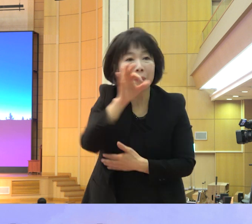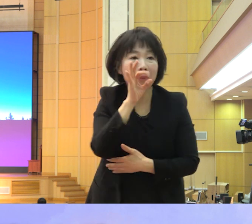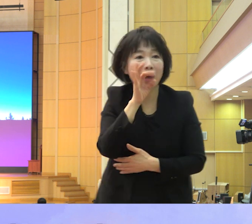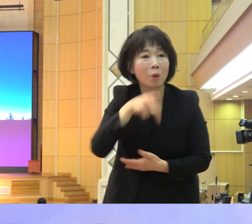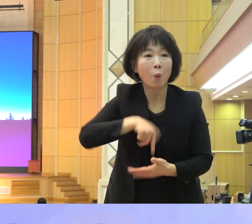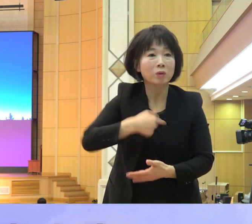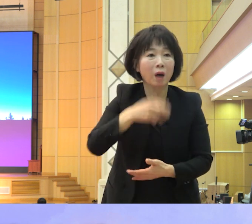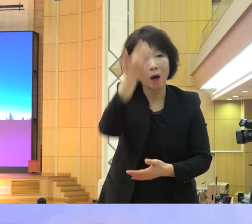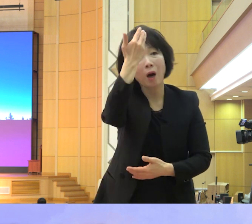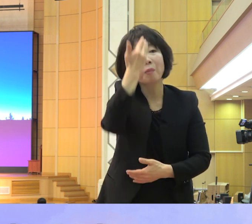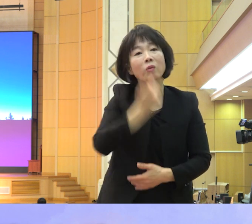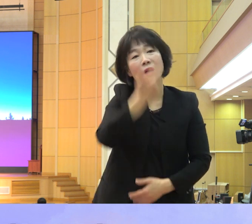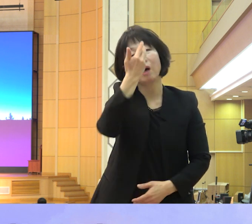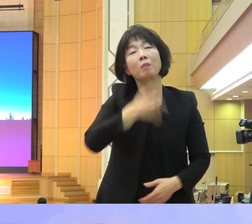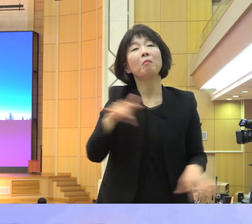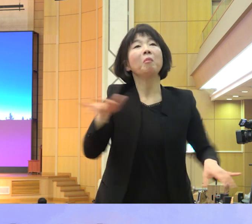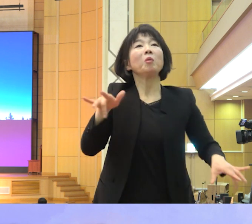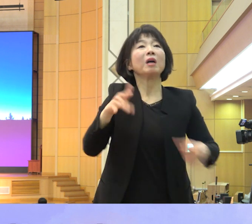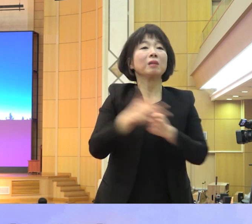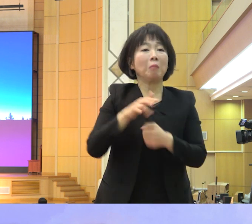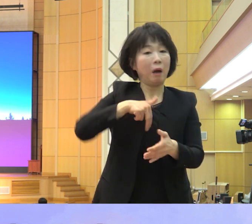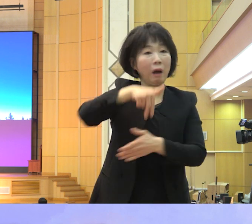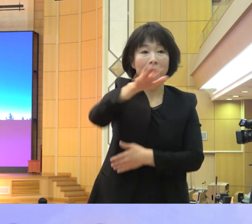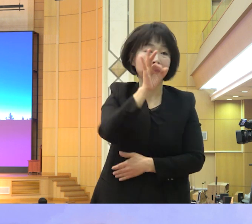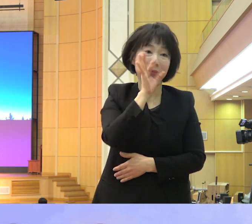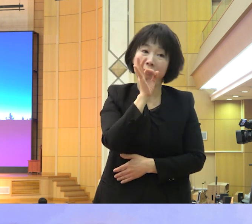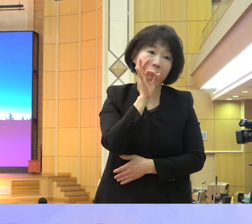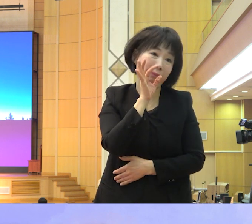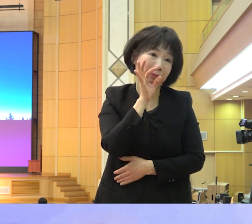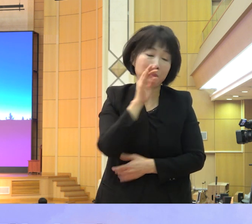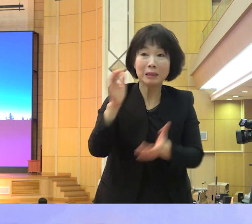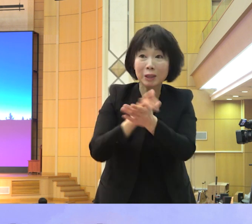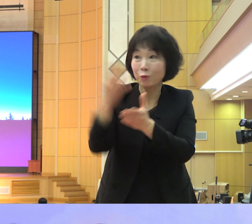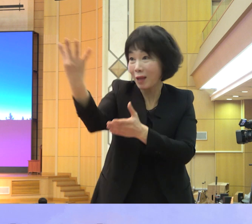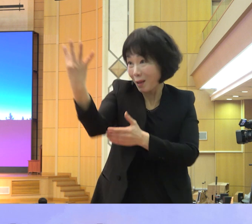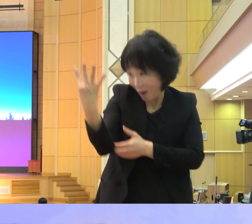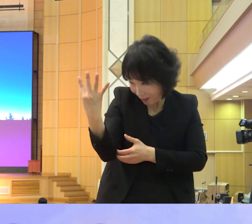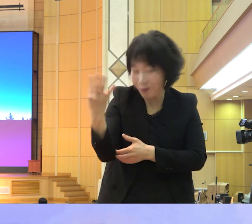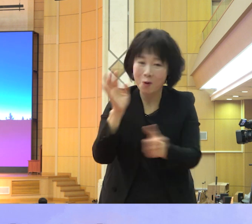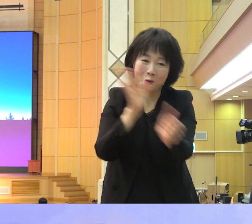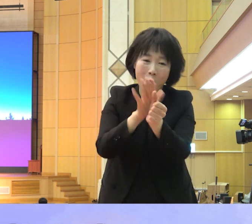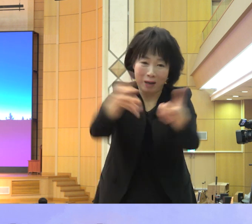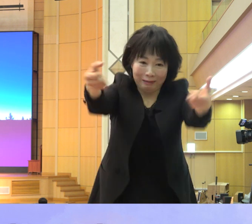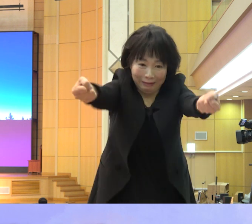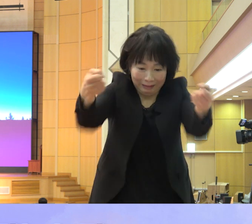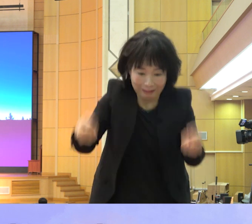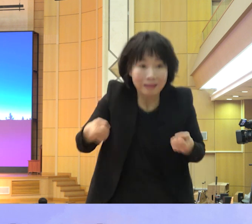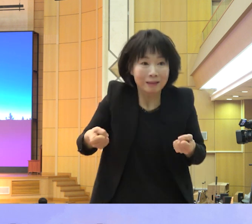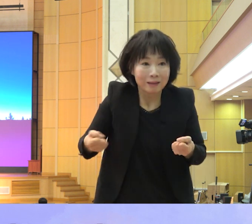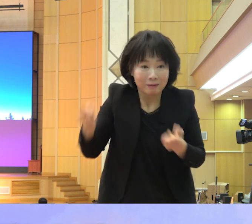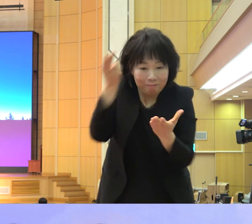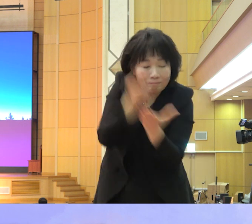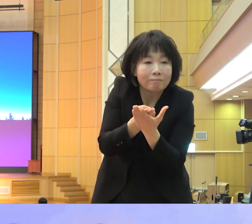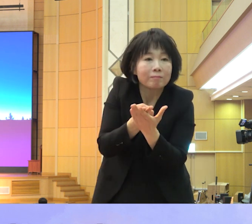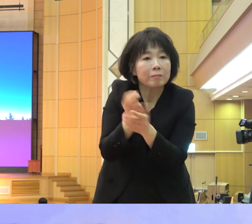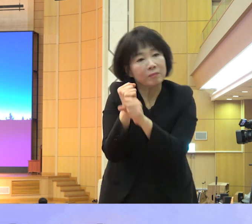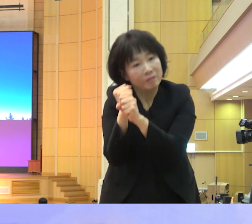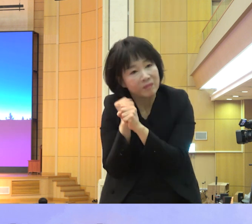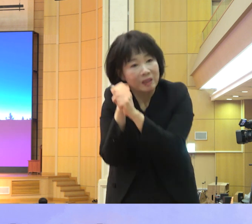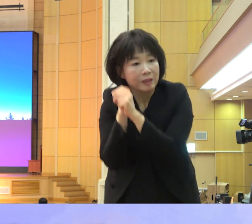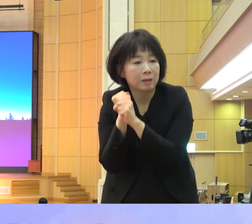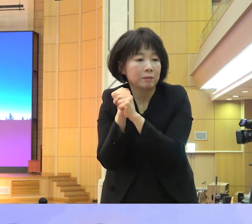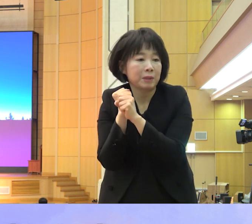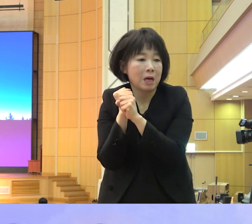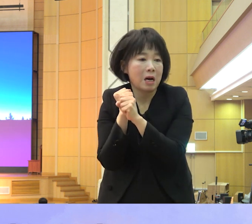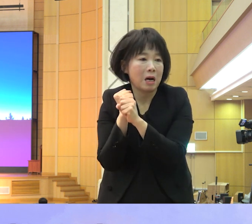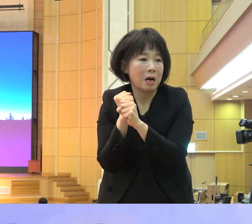막 두 사람 세 사람이 병자를 들것에다가 메고 거리에 나가서